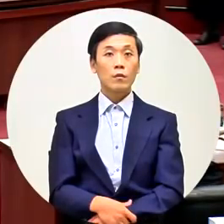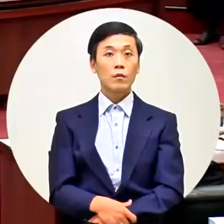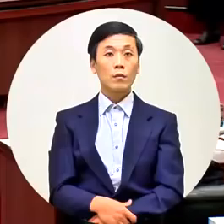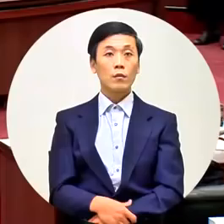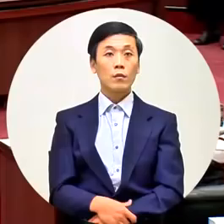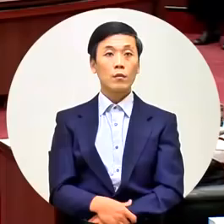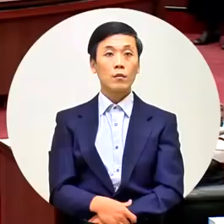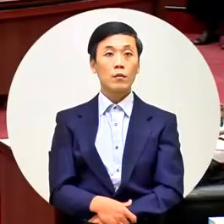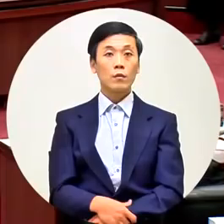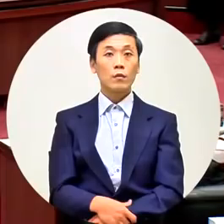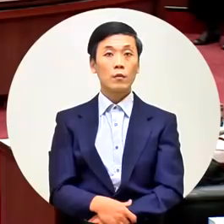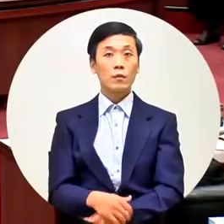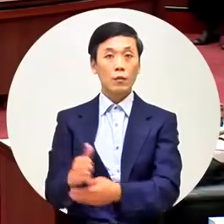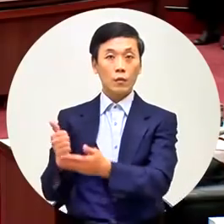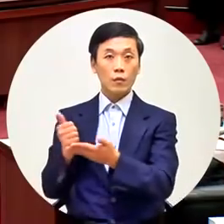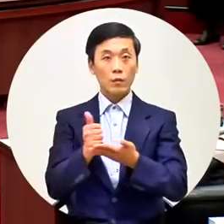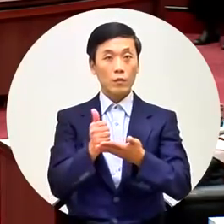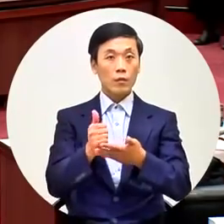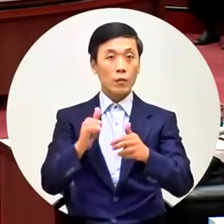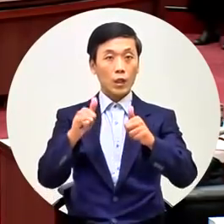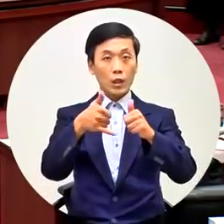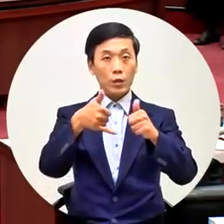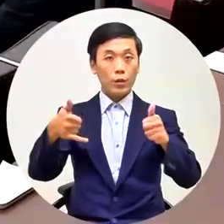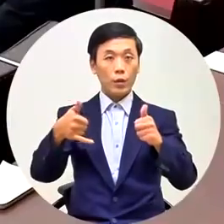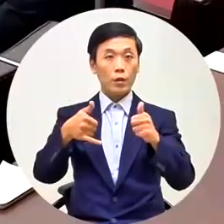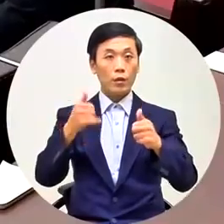请高敏玲议员领取选票。